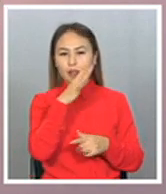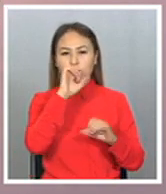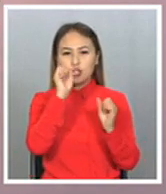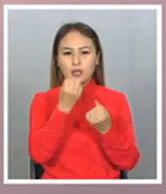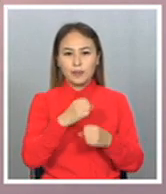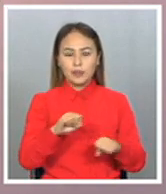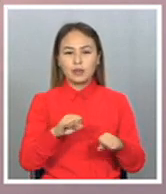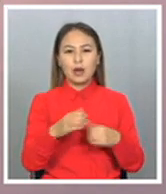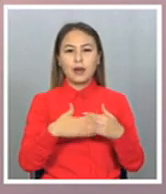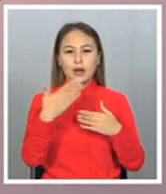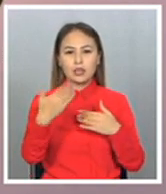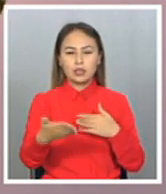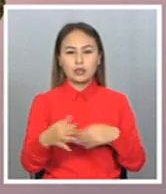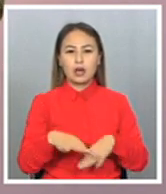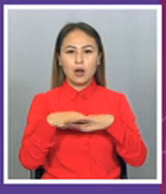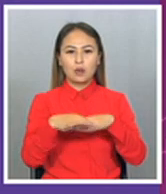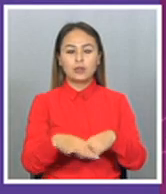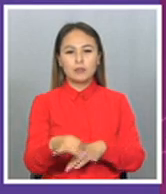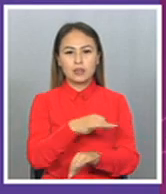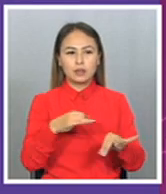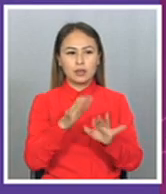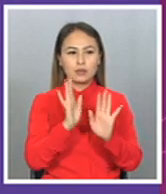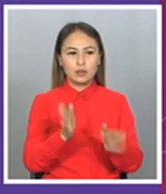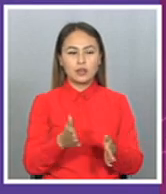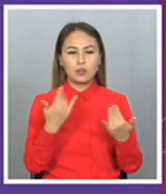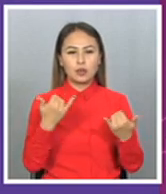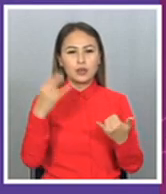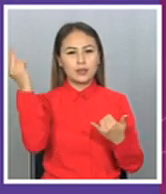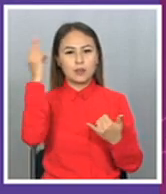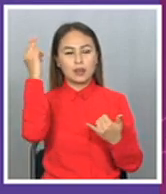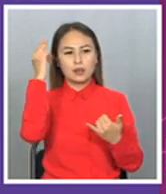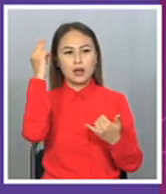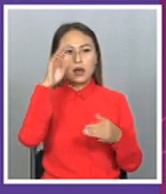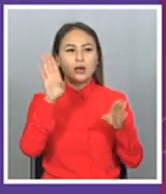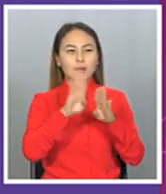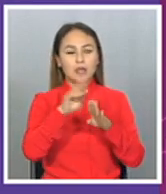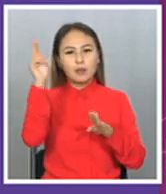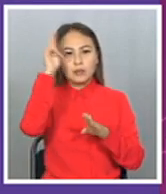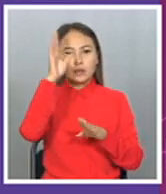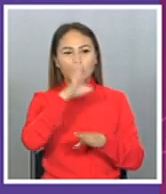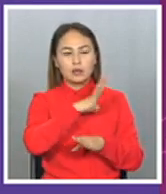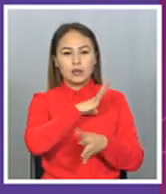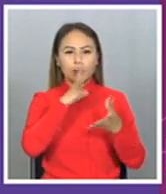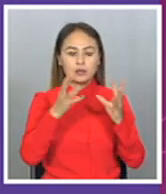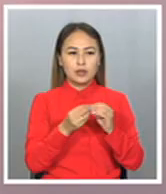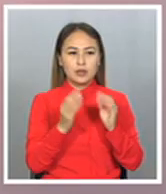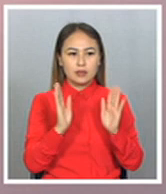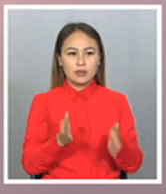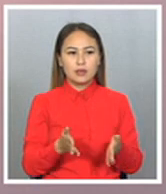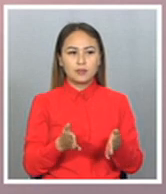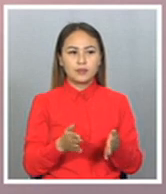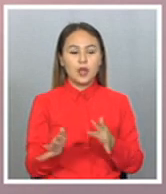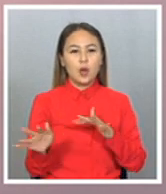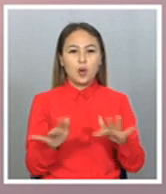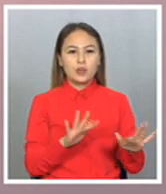жылдамдық, арақашықтық тарауын пысықтайсыңдар. Бүгінгі сабақта алған біліміңді қортындылайсыңдар.